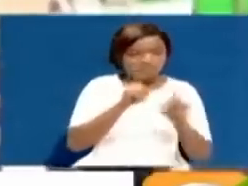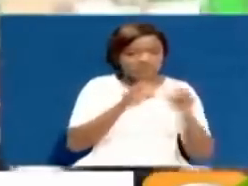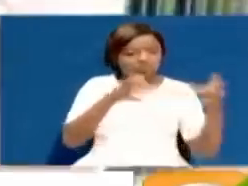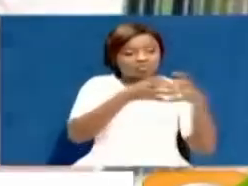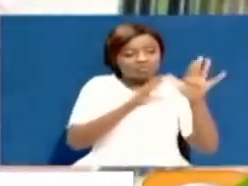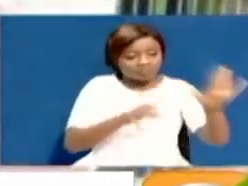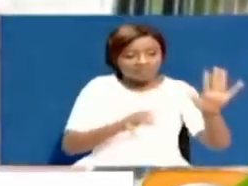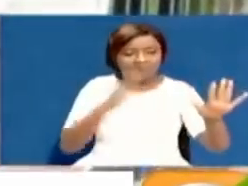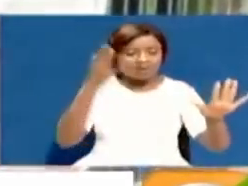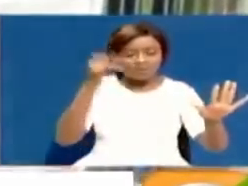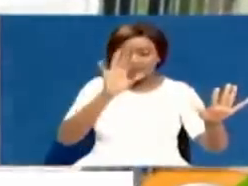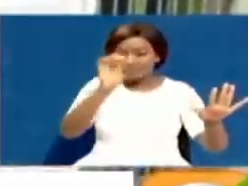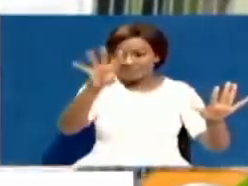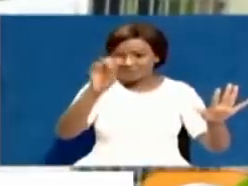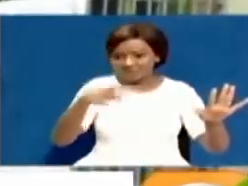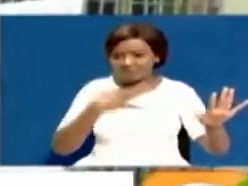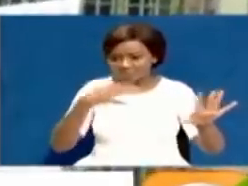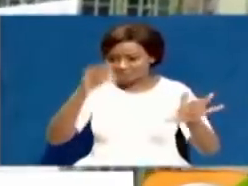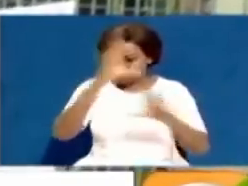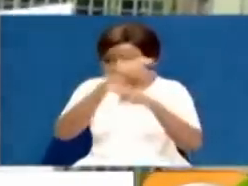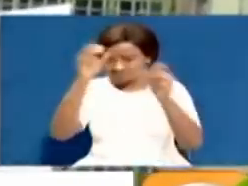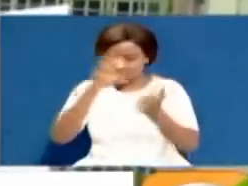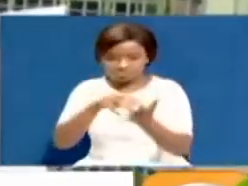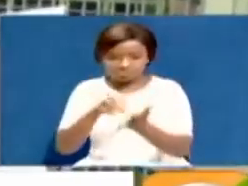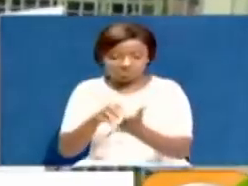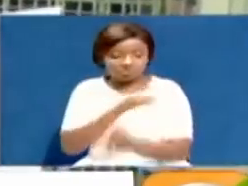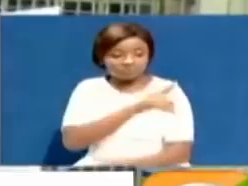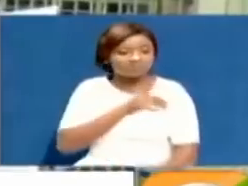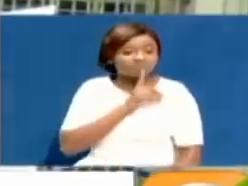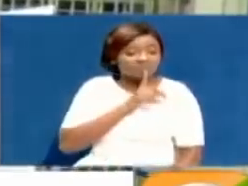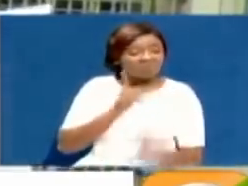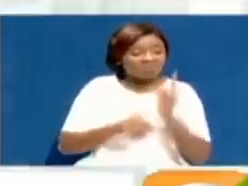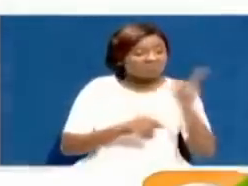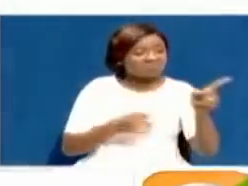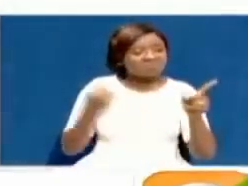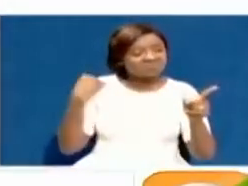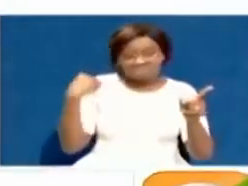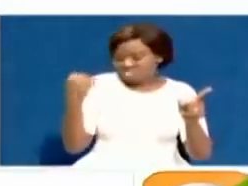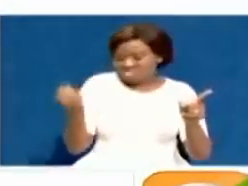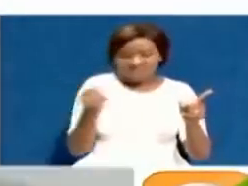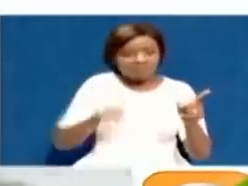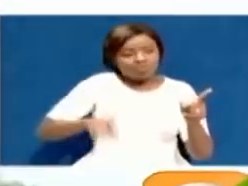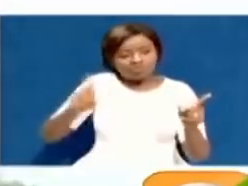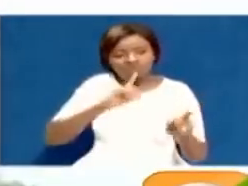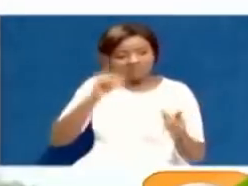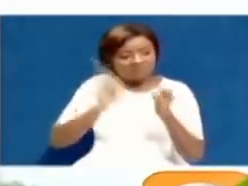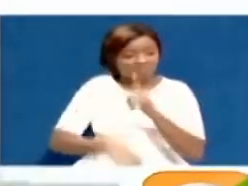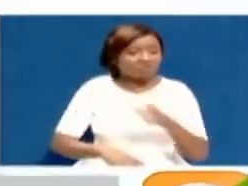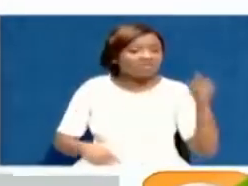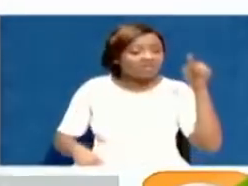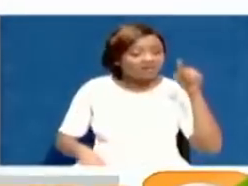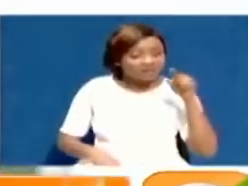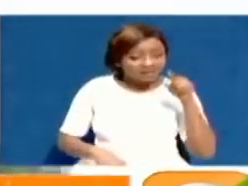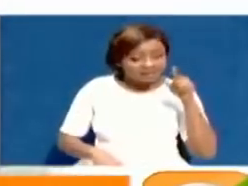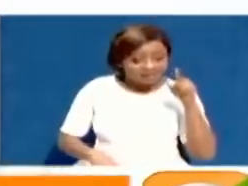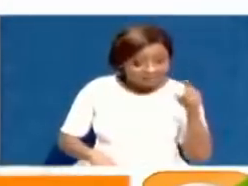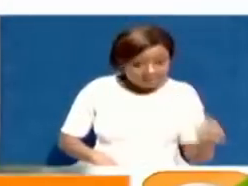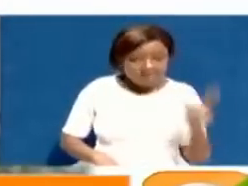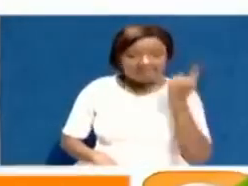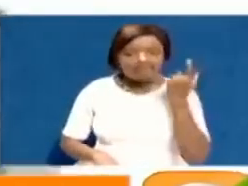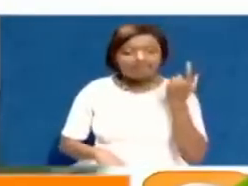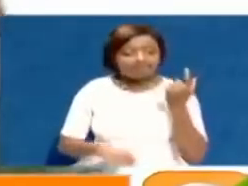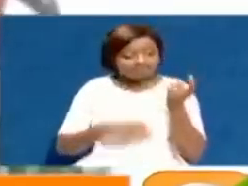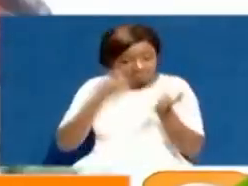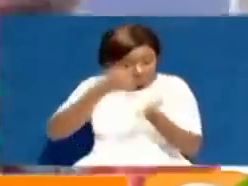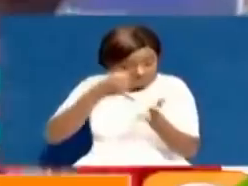the scramble for next year's State House occupancy. Na William Ruto juzi rais amesema ya kwamba